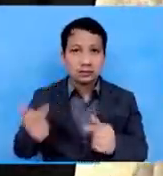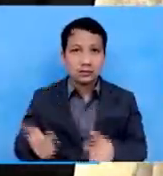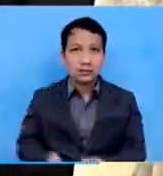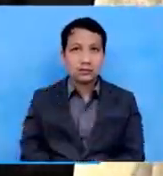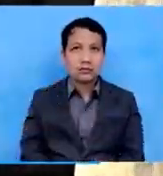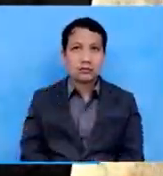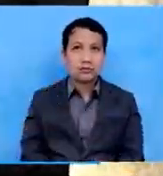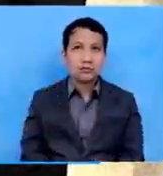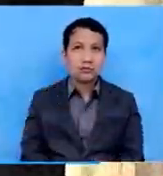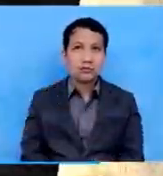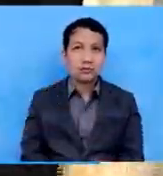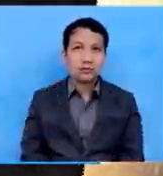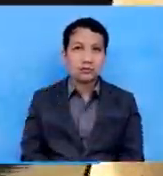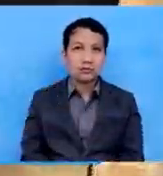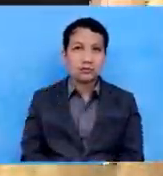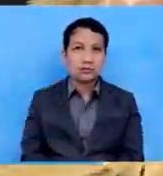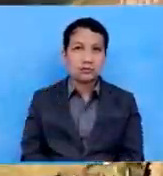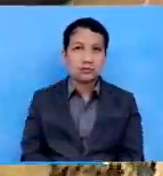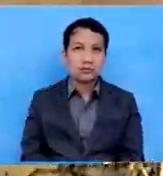ah.